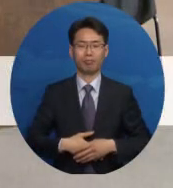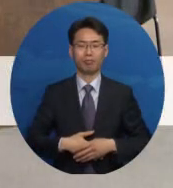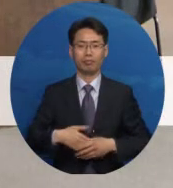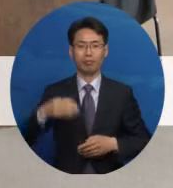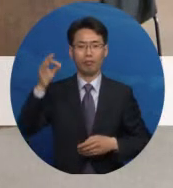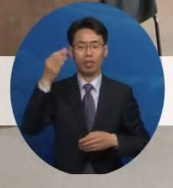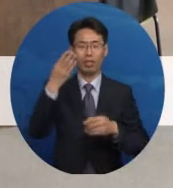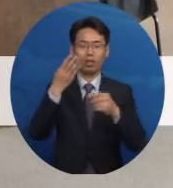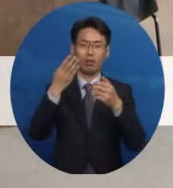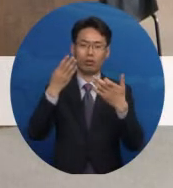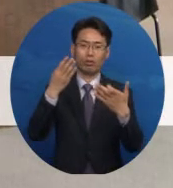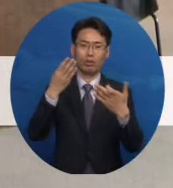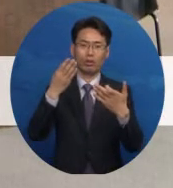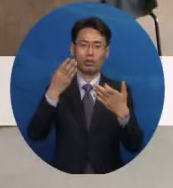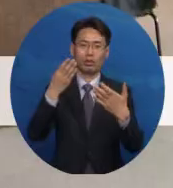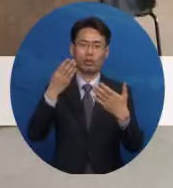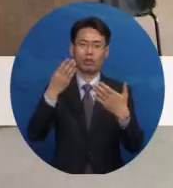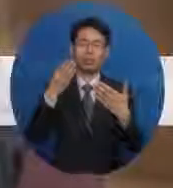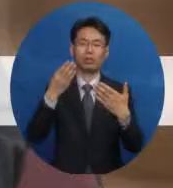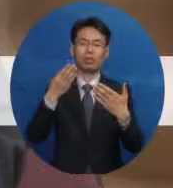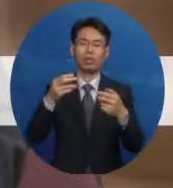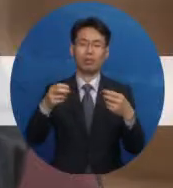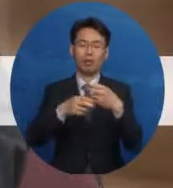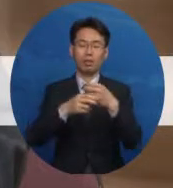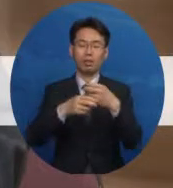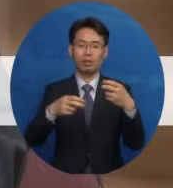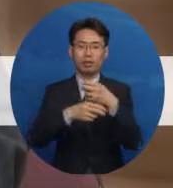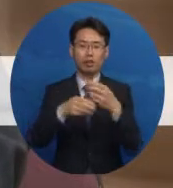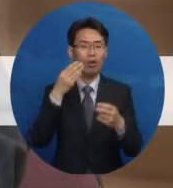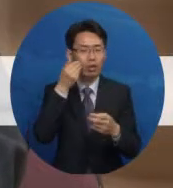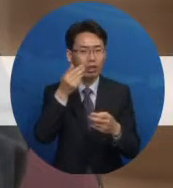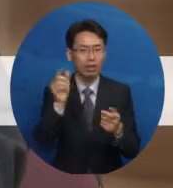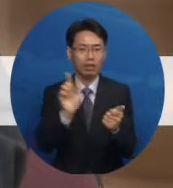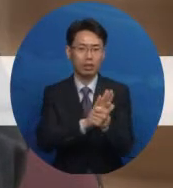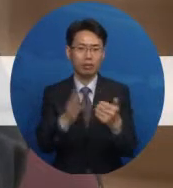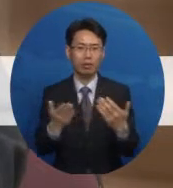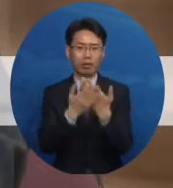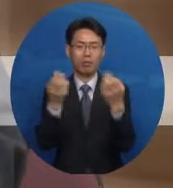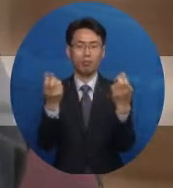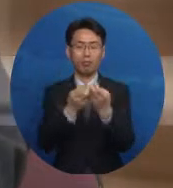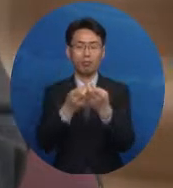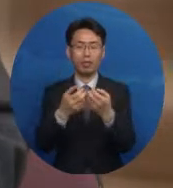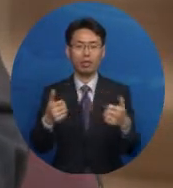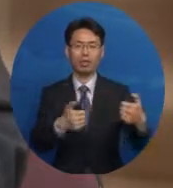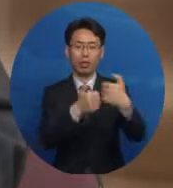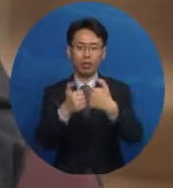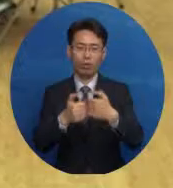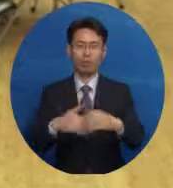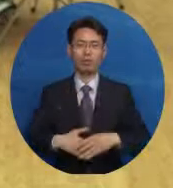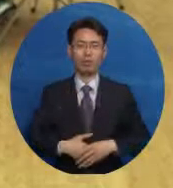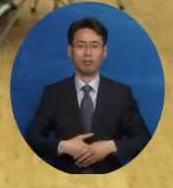씨는 9일 시내버스 운영 개선 위원회를 열고 대중교통 활성화와 서비스 향상 방안에 대해 논의했습니다.